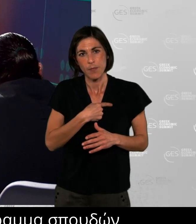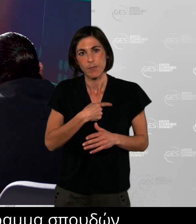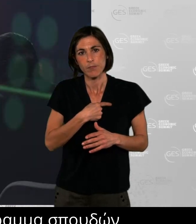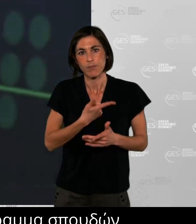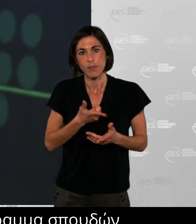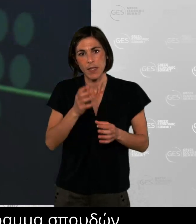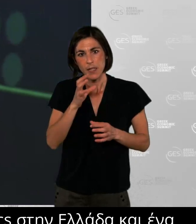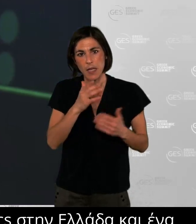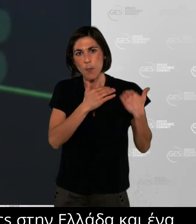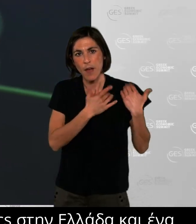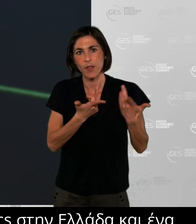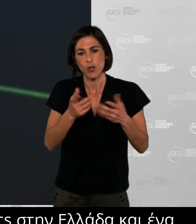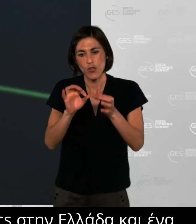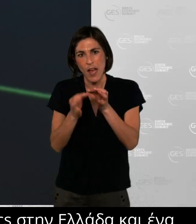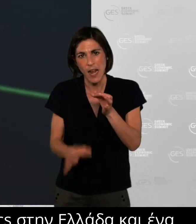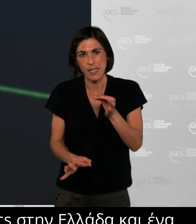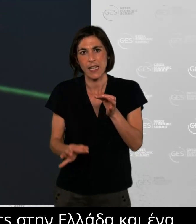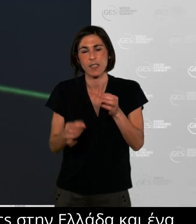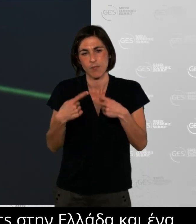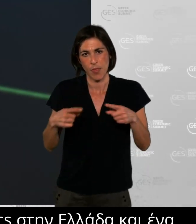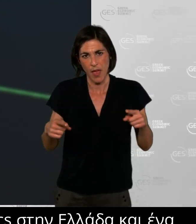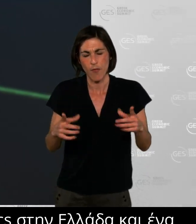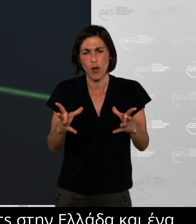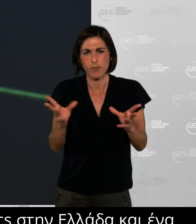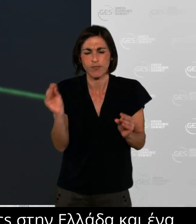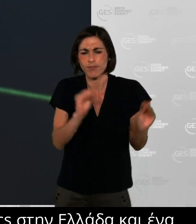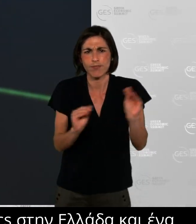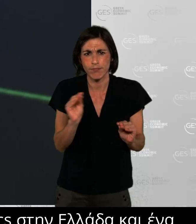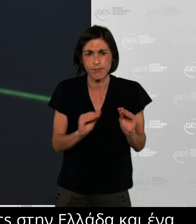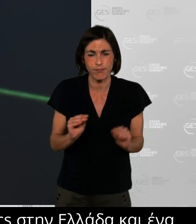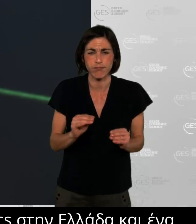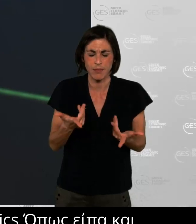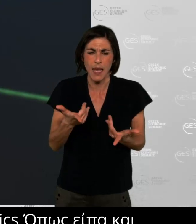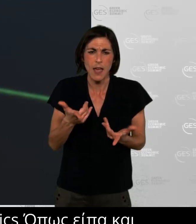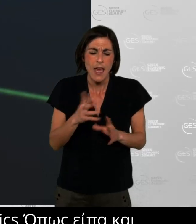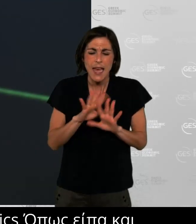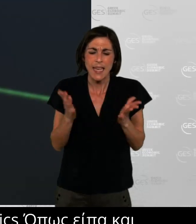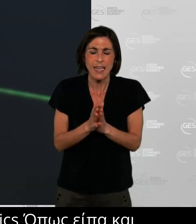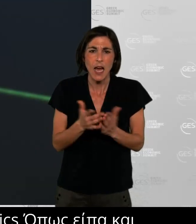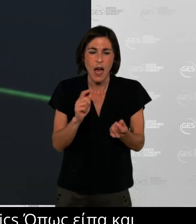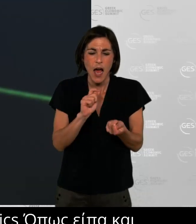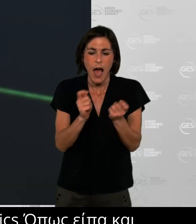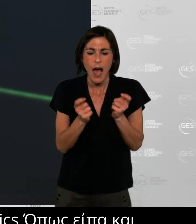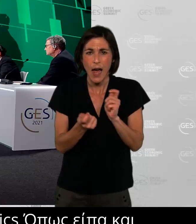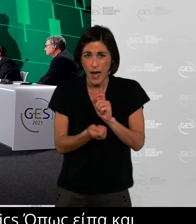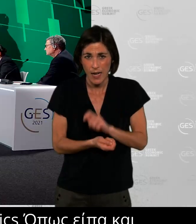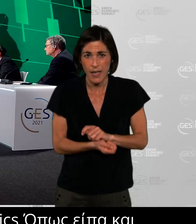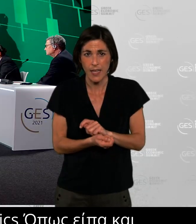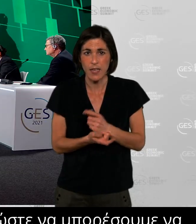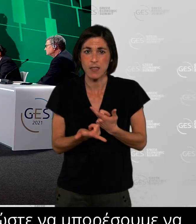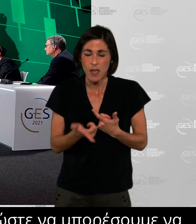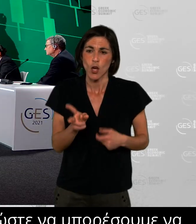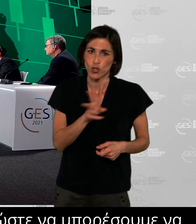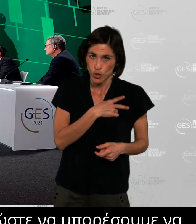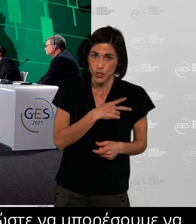σε business analytics, όπως είπα. Και νομίζω ότι έγιναν οι κατάλληλες αλλαγές έτσι ώστε να μπορέσουμε να ενσωματώσουμε στην ύλη των μαθημάτων